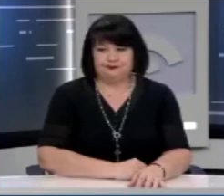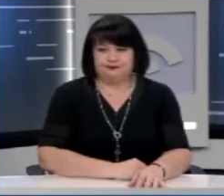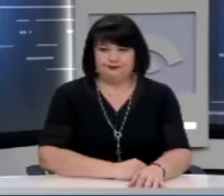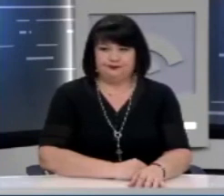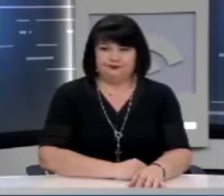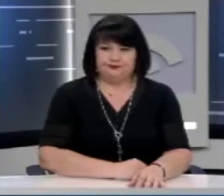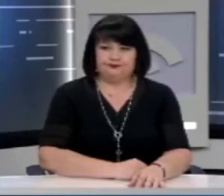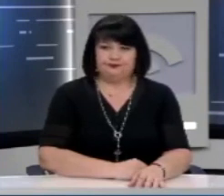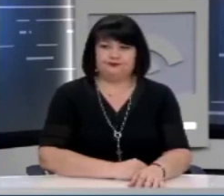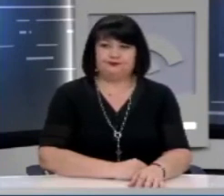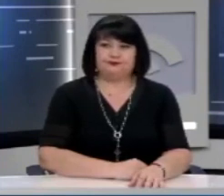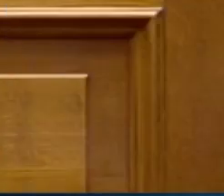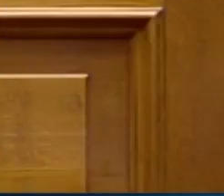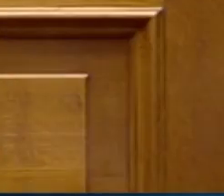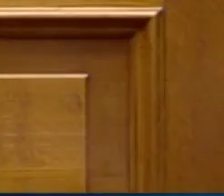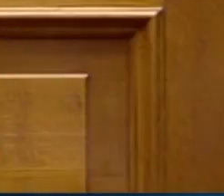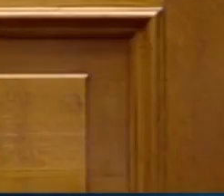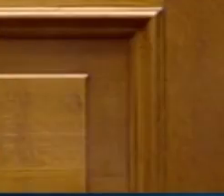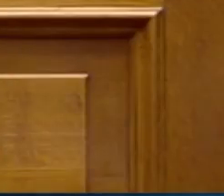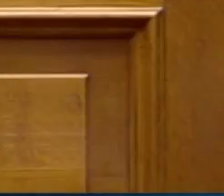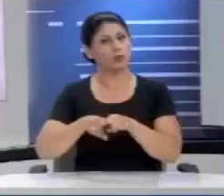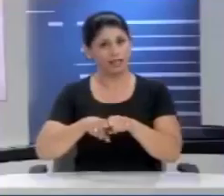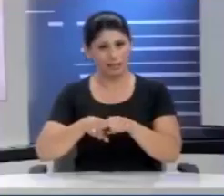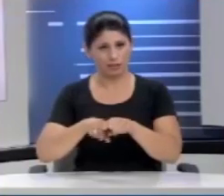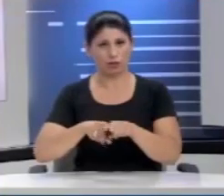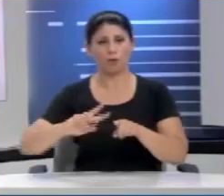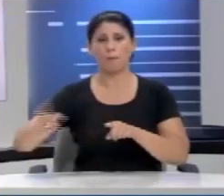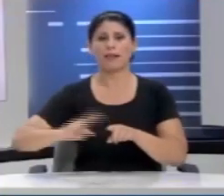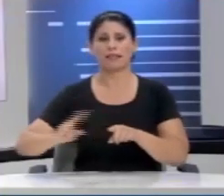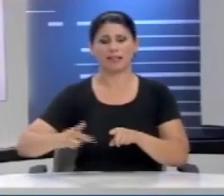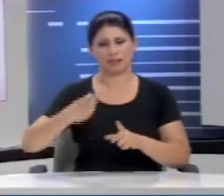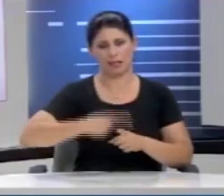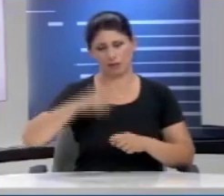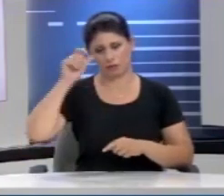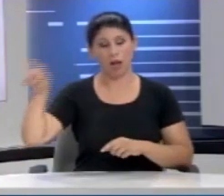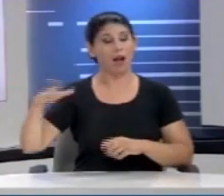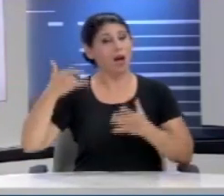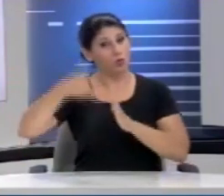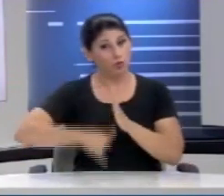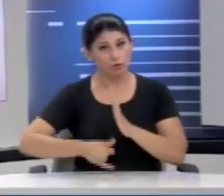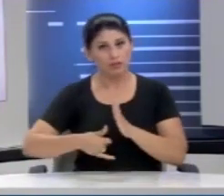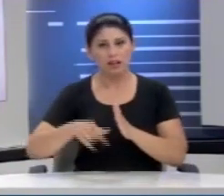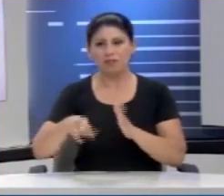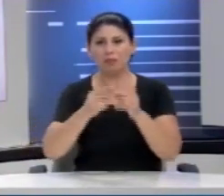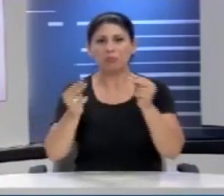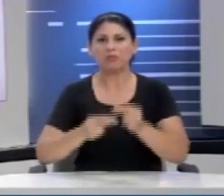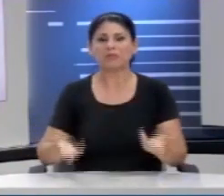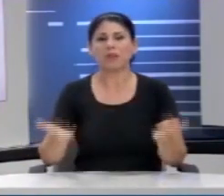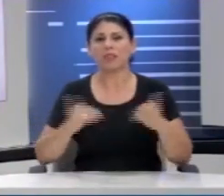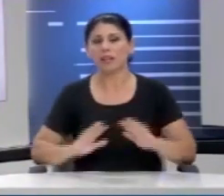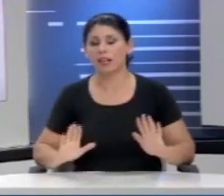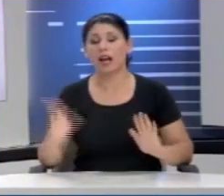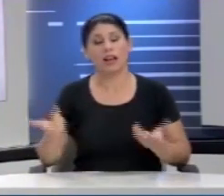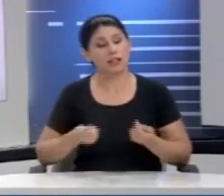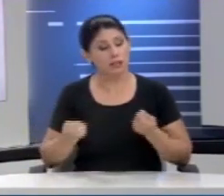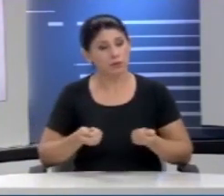των σχέσεων μεταξύ των δύο χωρών, αλλά επί της ουσίας έχουν αποδειχθεί όχι μόνο αναποτελεσματικά,